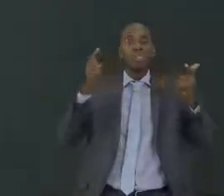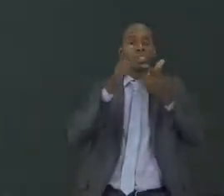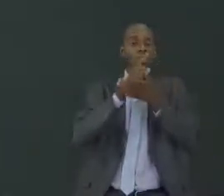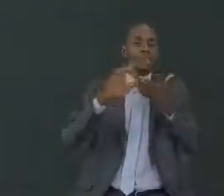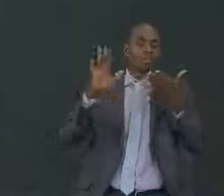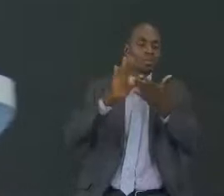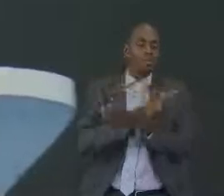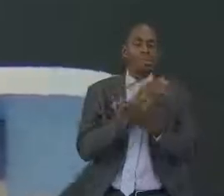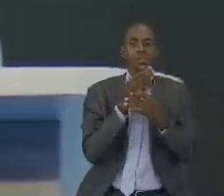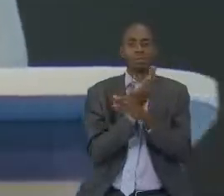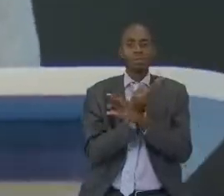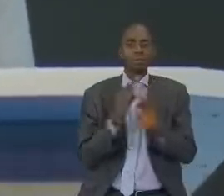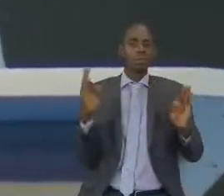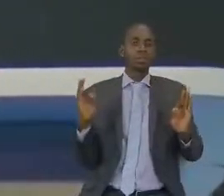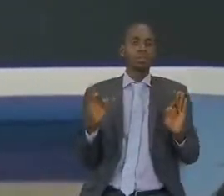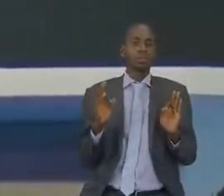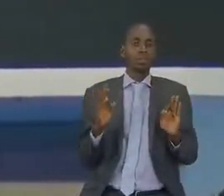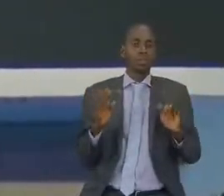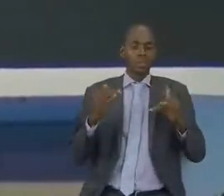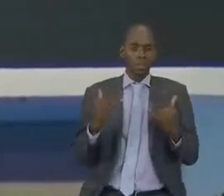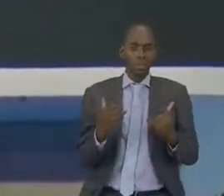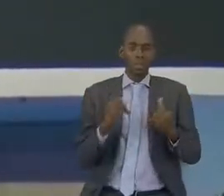tête baissée, les yeux fermés.